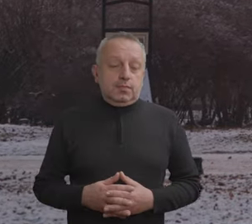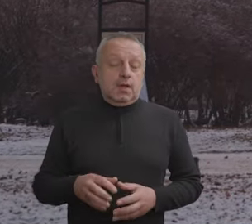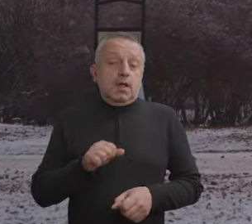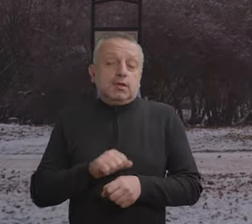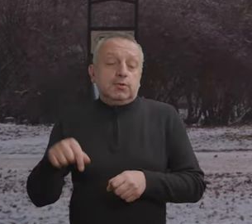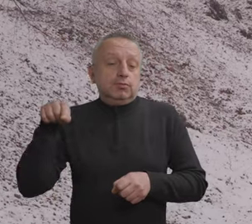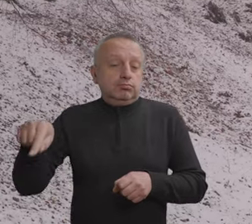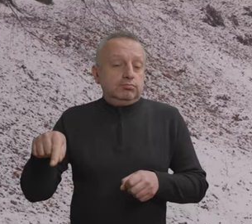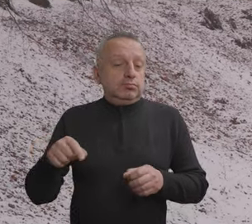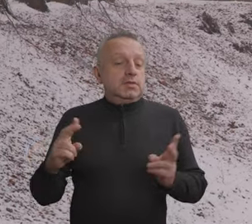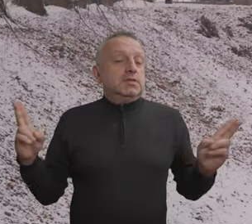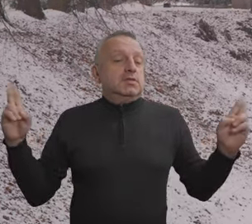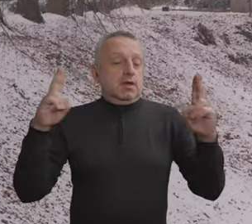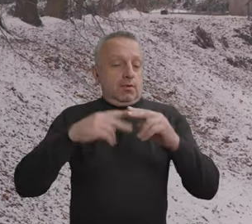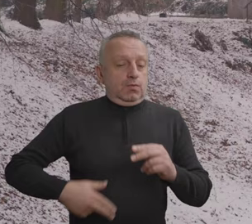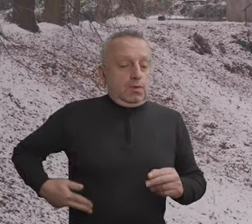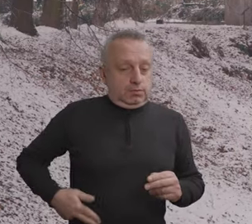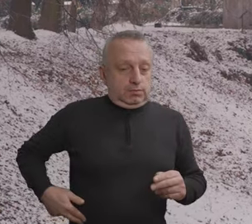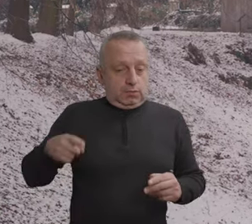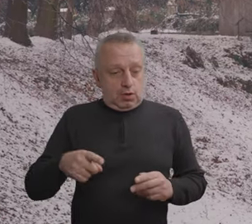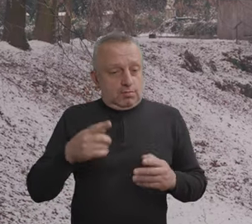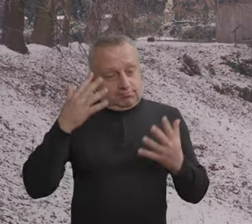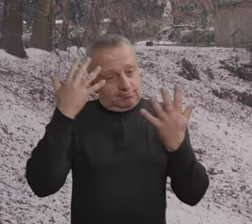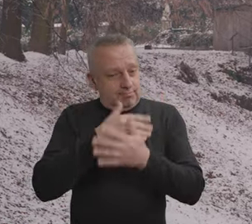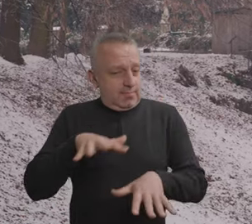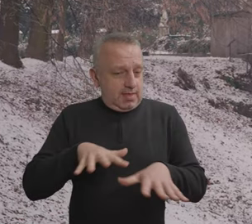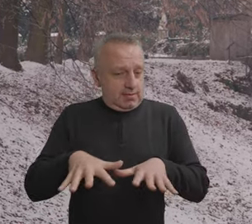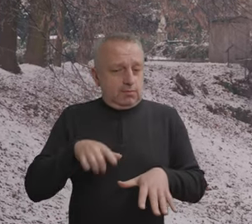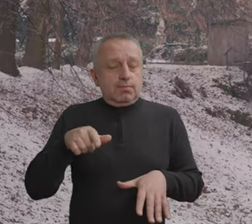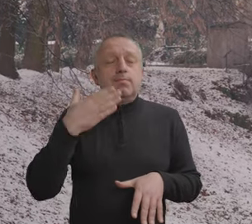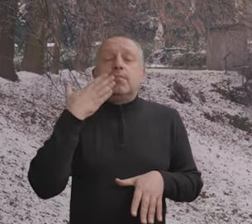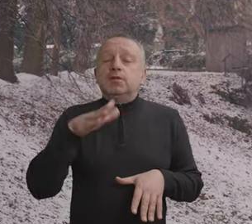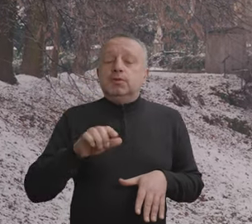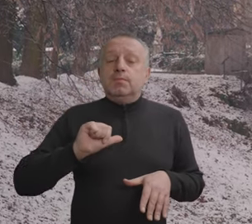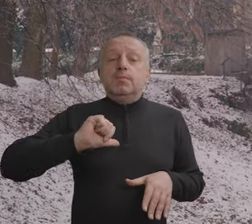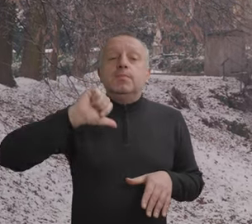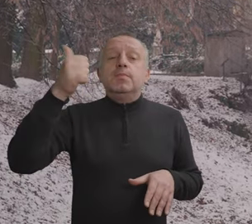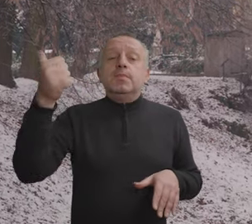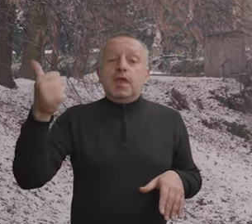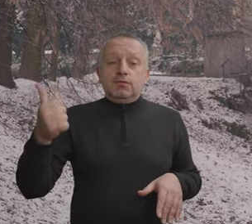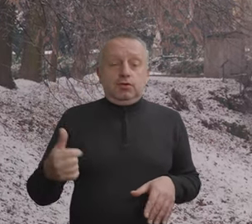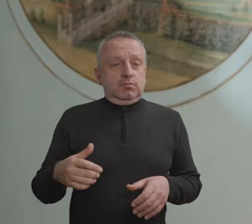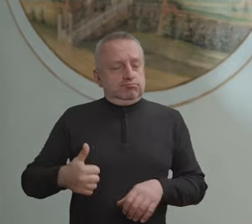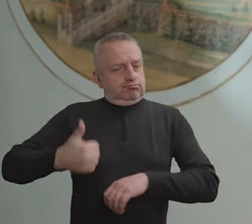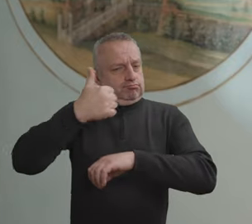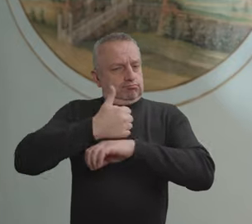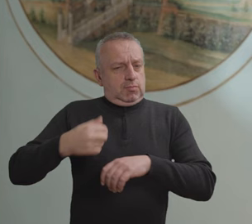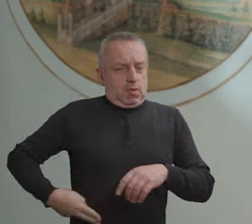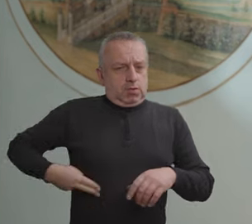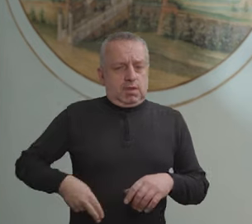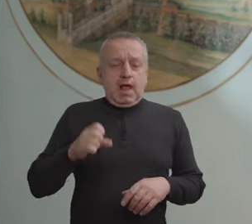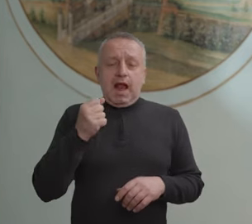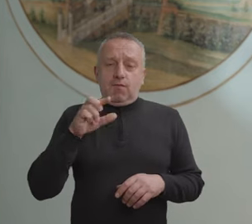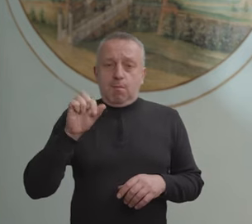Znajdujemy się w zamku w Łańcucie. To nieprzypadkowe miejsce, tym bardziej, że pierwszy ordynat łańcucki, hrabia